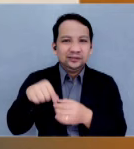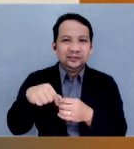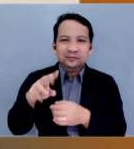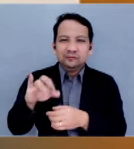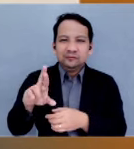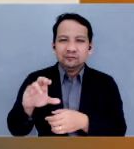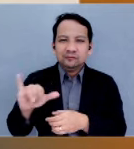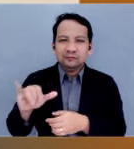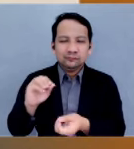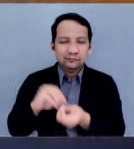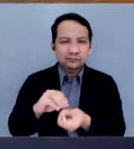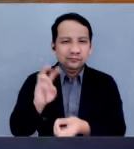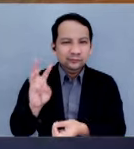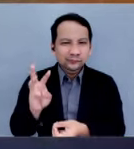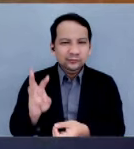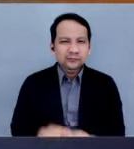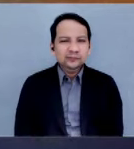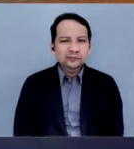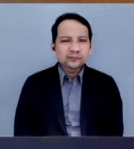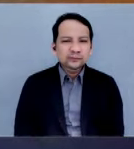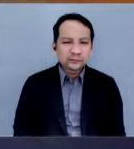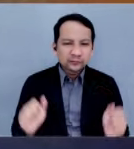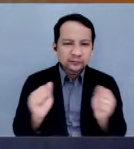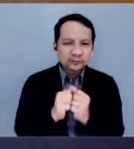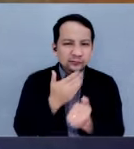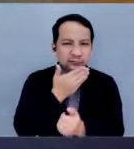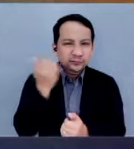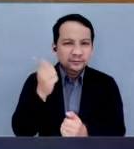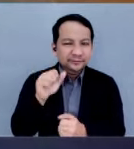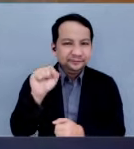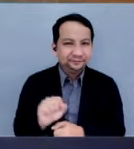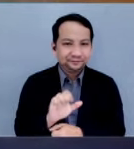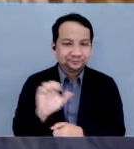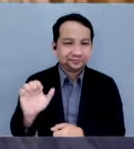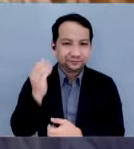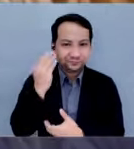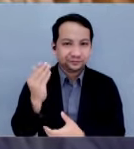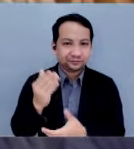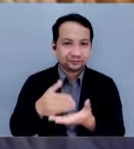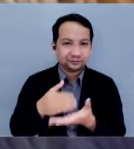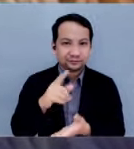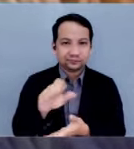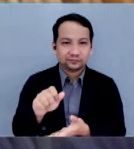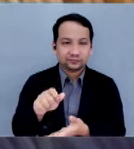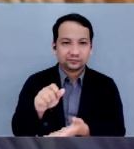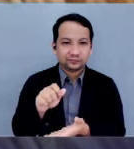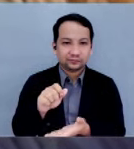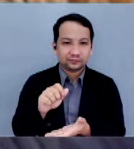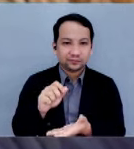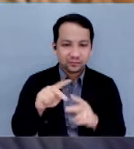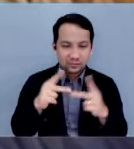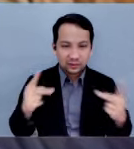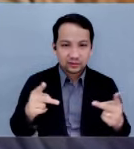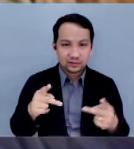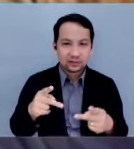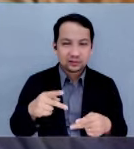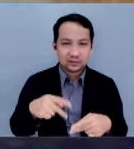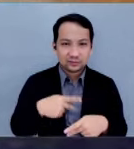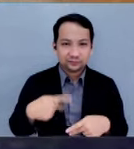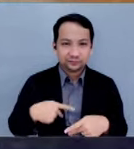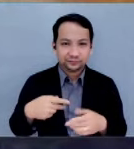pa sa top 60. Kasali rin sa best Southeast Asian street food ang taho, pansit bihon, isaw, proben